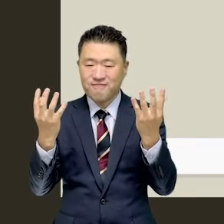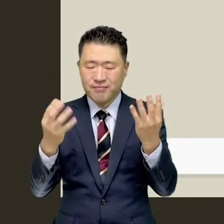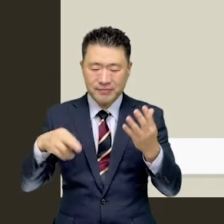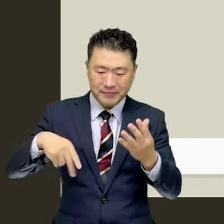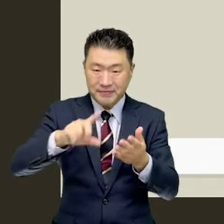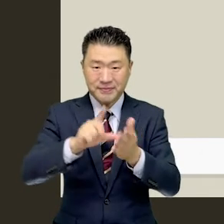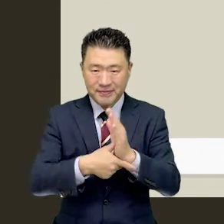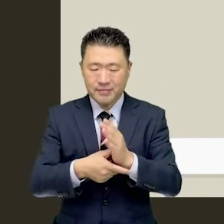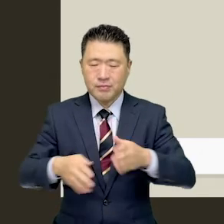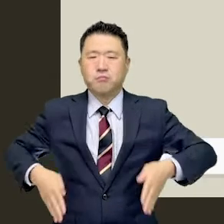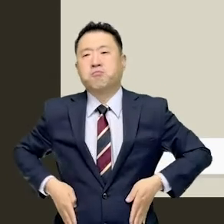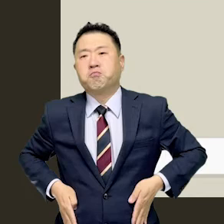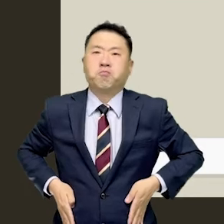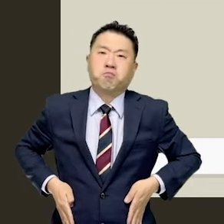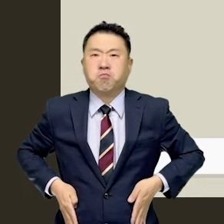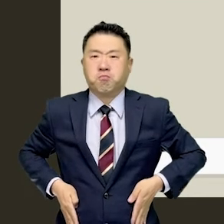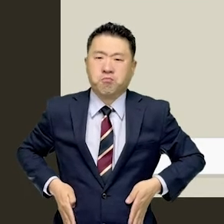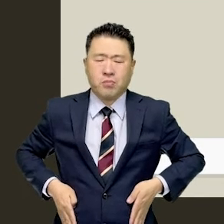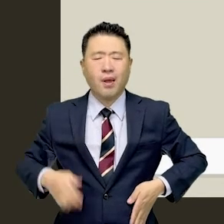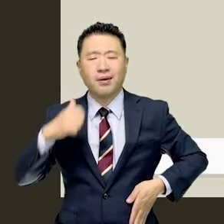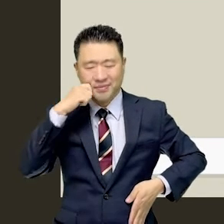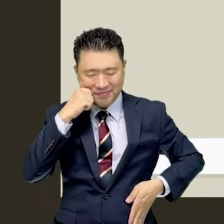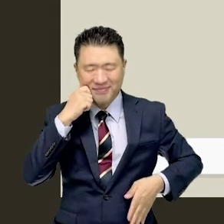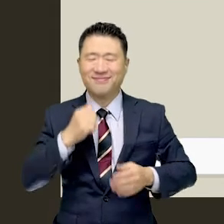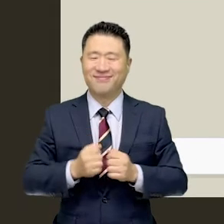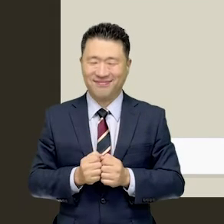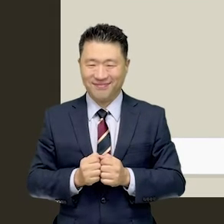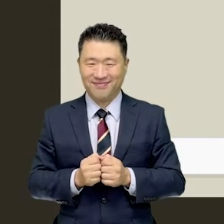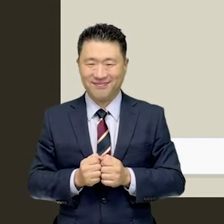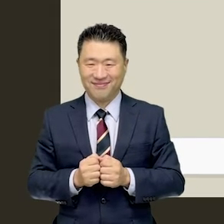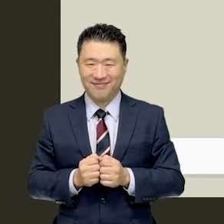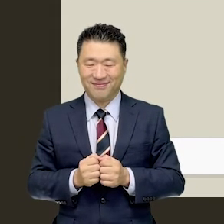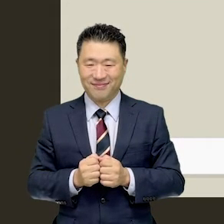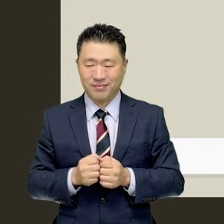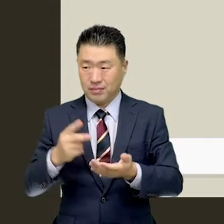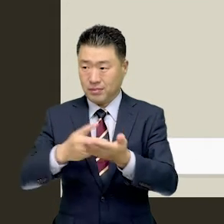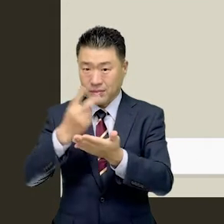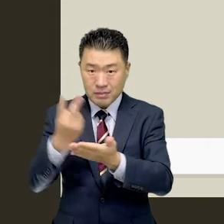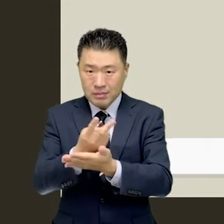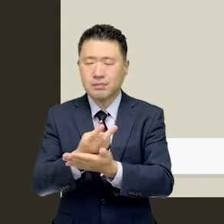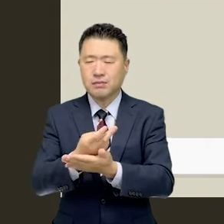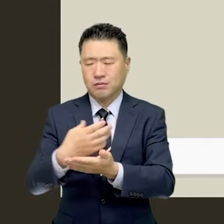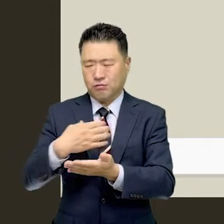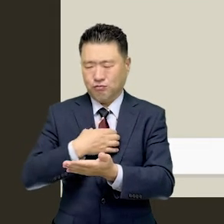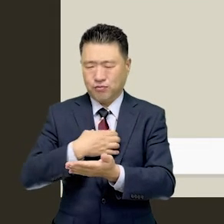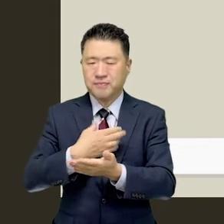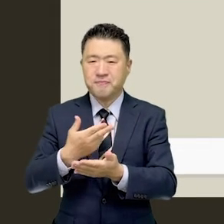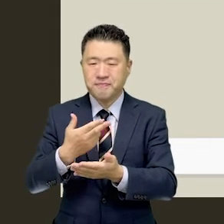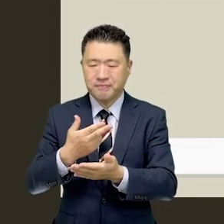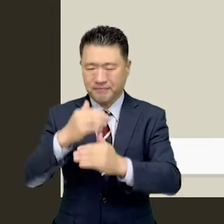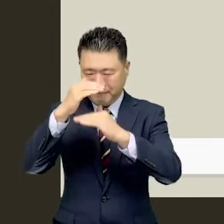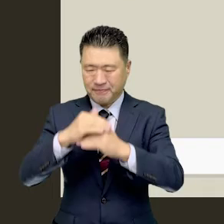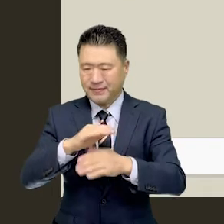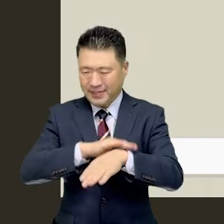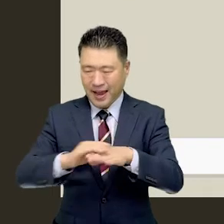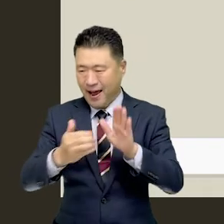시에 주머니에 손을 넣지 않도록 합니다. 미끄럼 방지 작업화를 착용하고